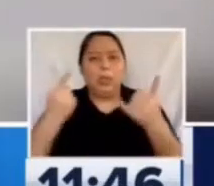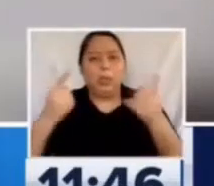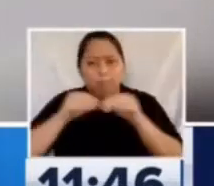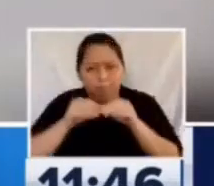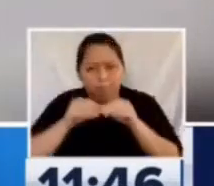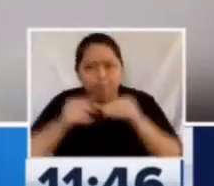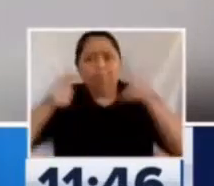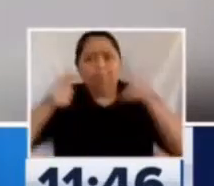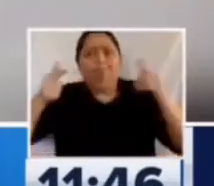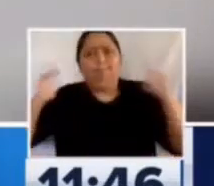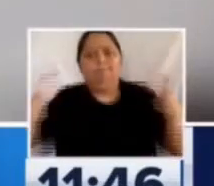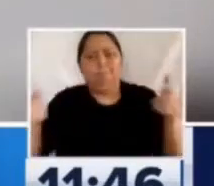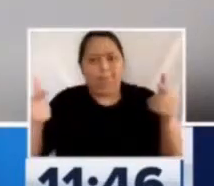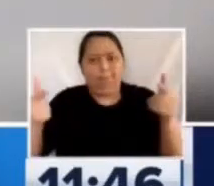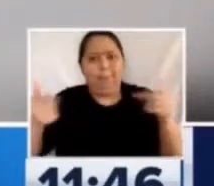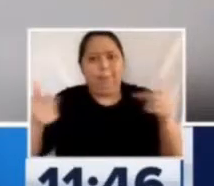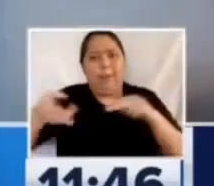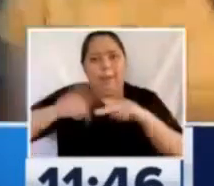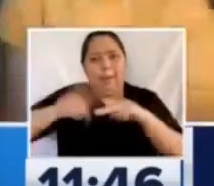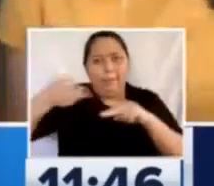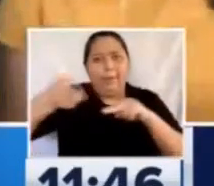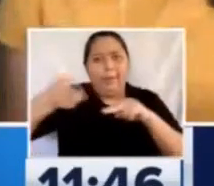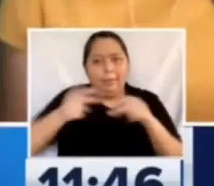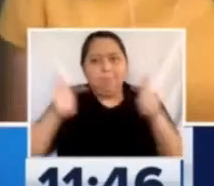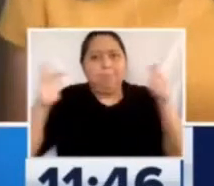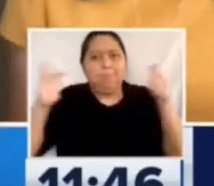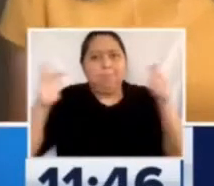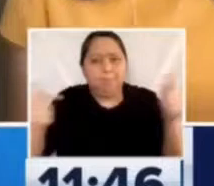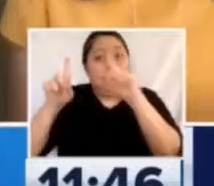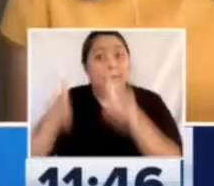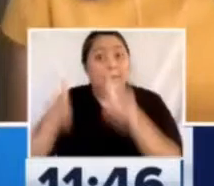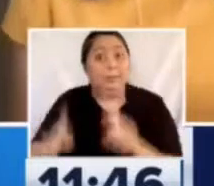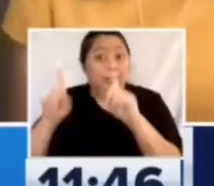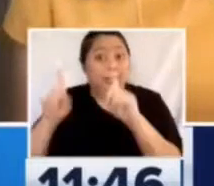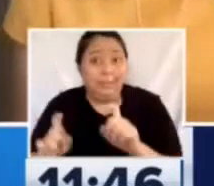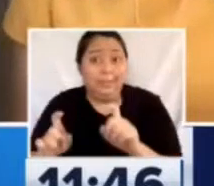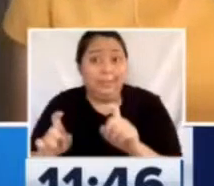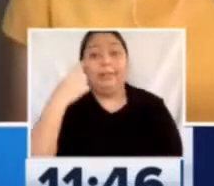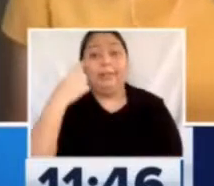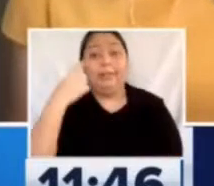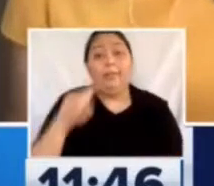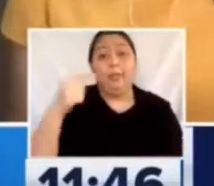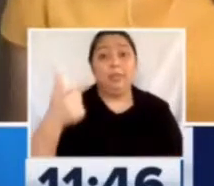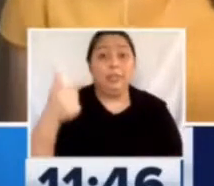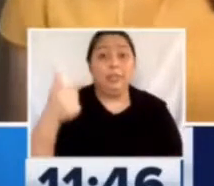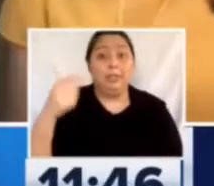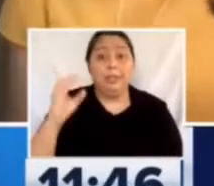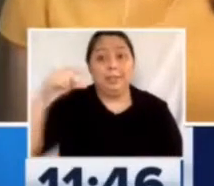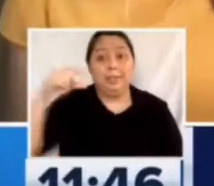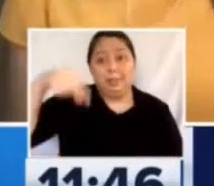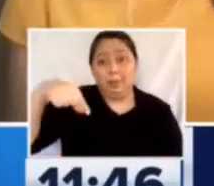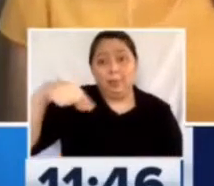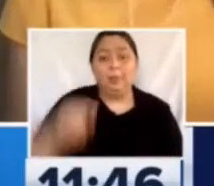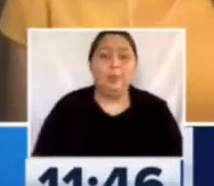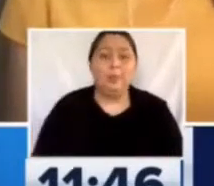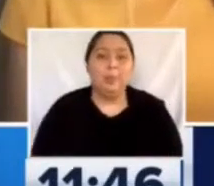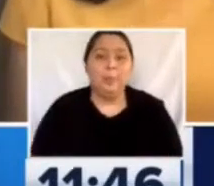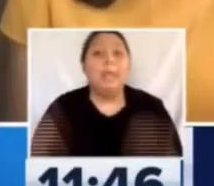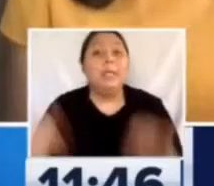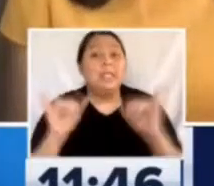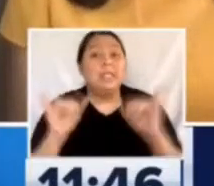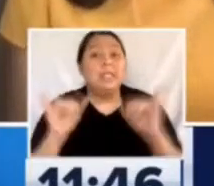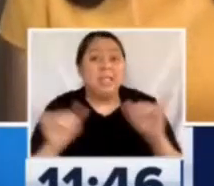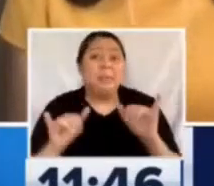Taguig. Opo. Mayor, alam po namin na binabalansin niyo yung kalagayang pangkalusugan and at the same